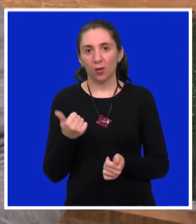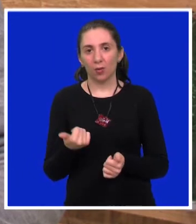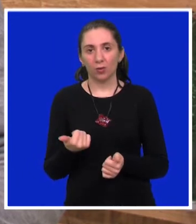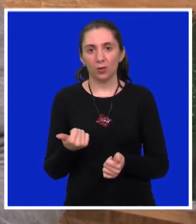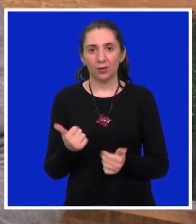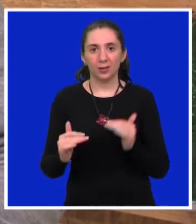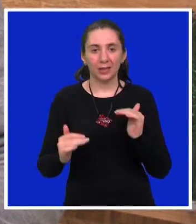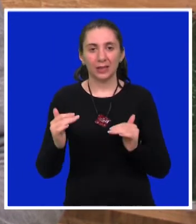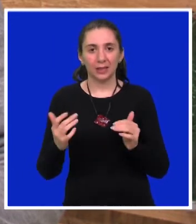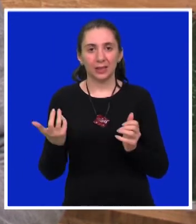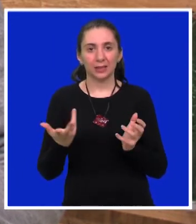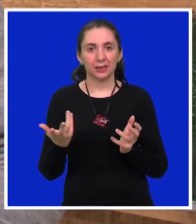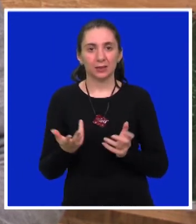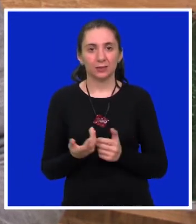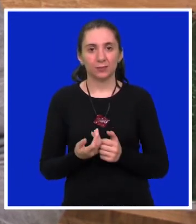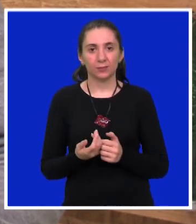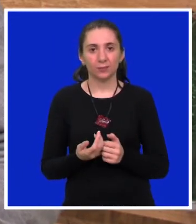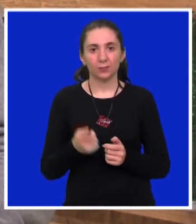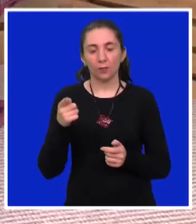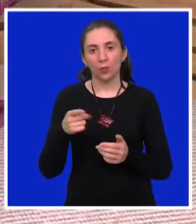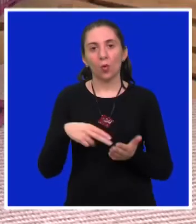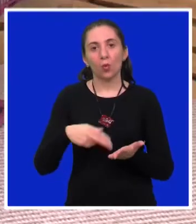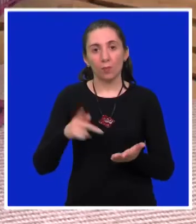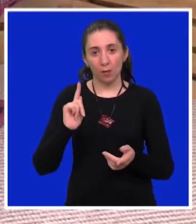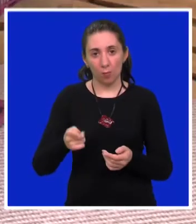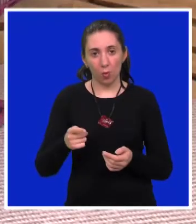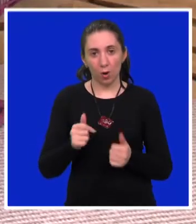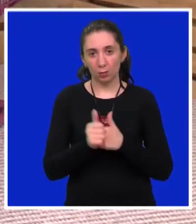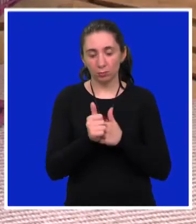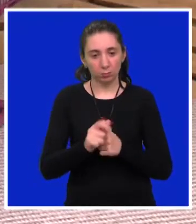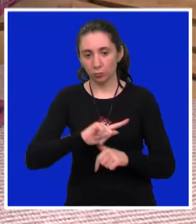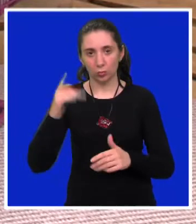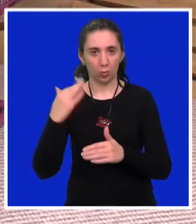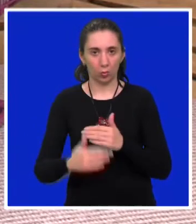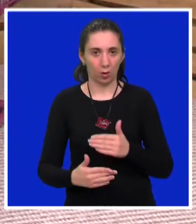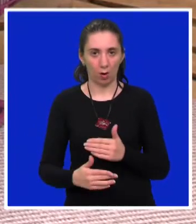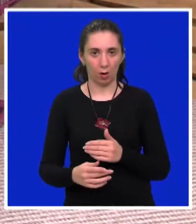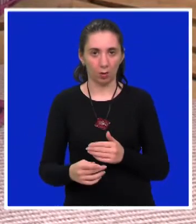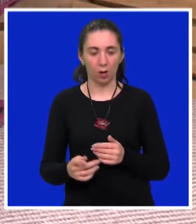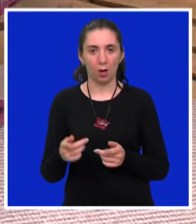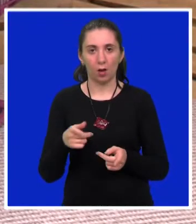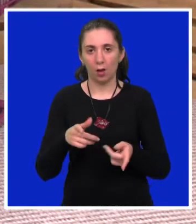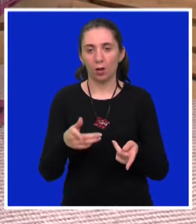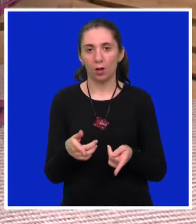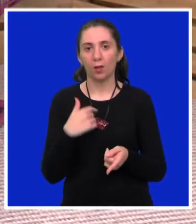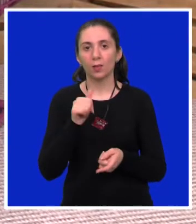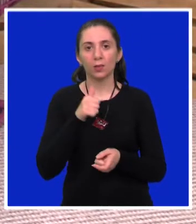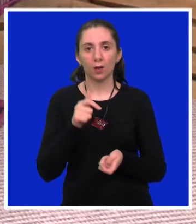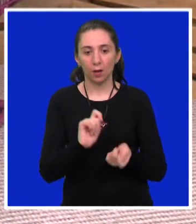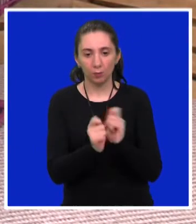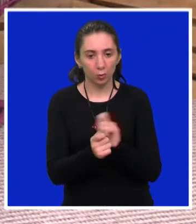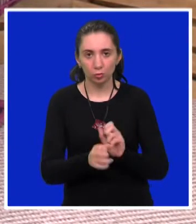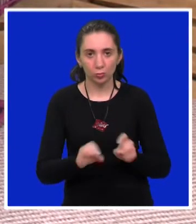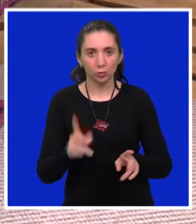poprilično koliko vi morate tu uredbu slijediti? Mi uredbu moramo slijediti do kraja, znači, ali utjecati ne